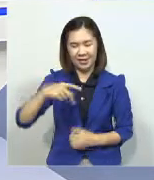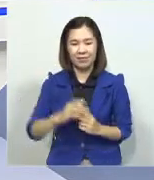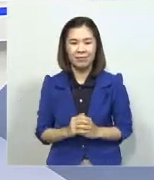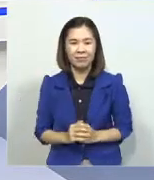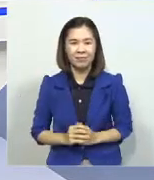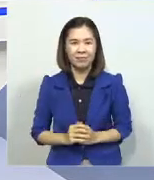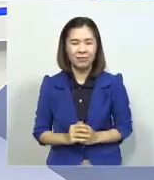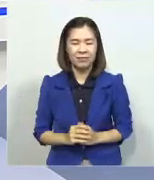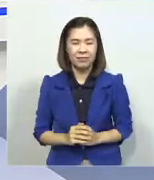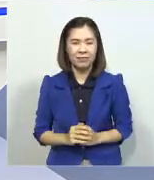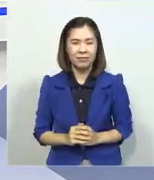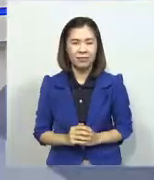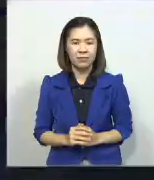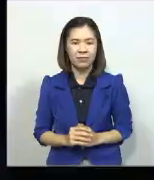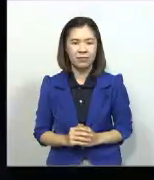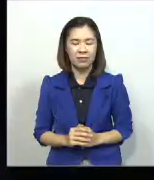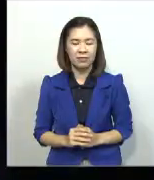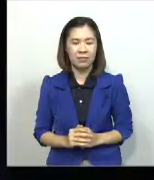ทย